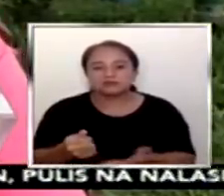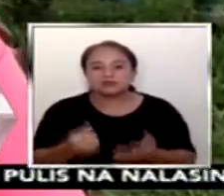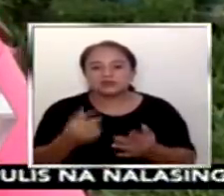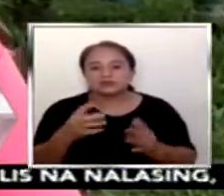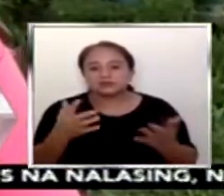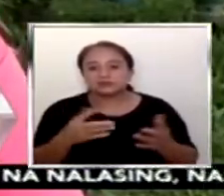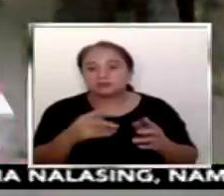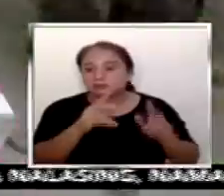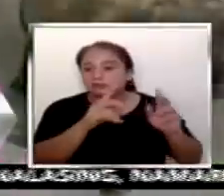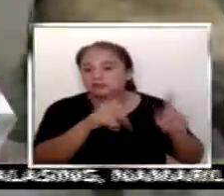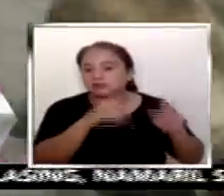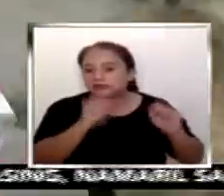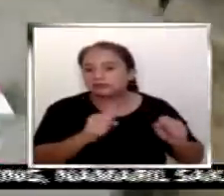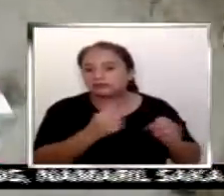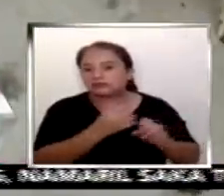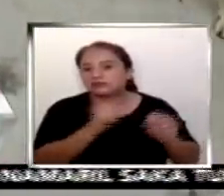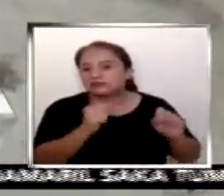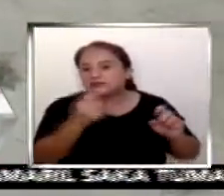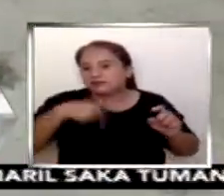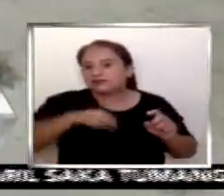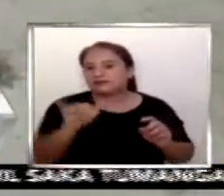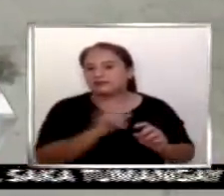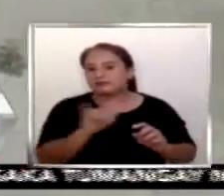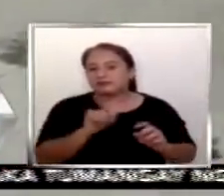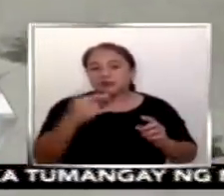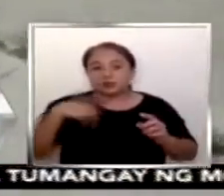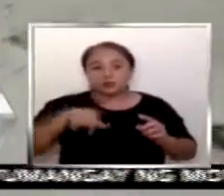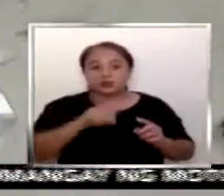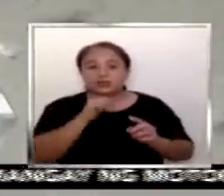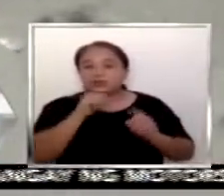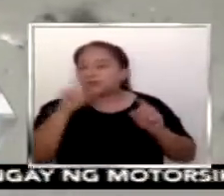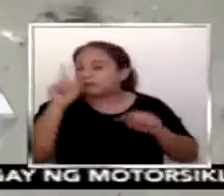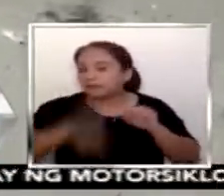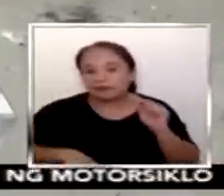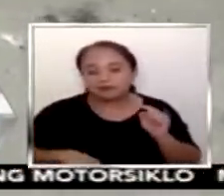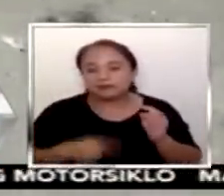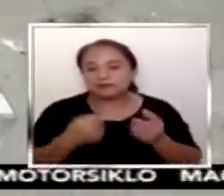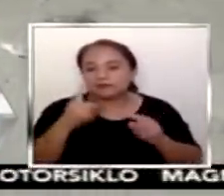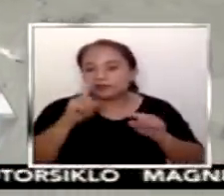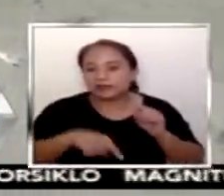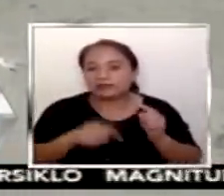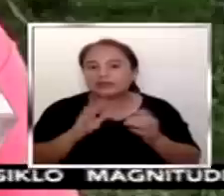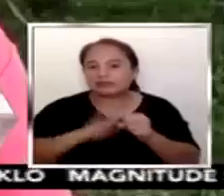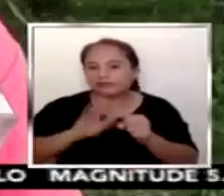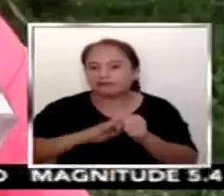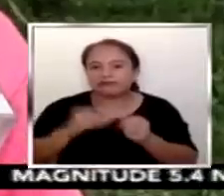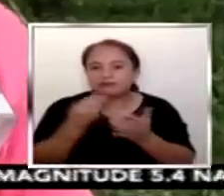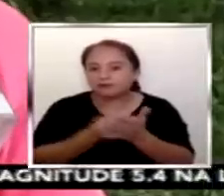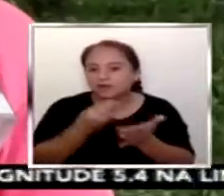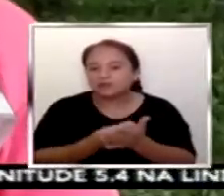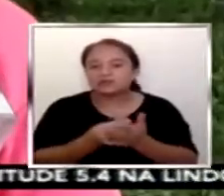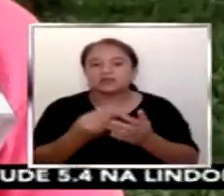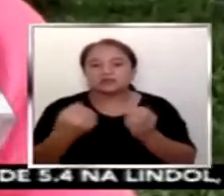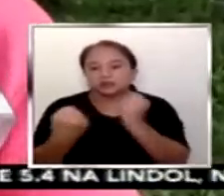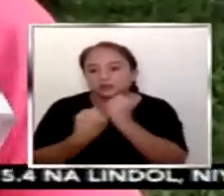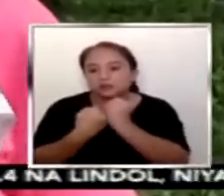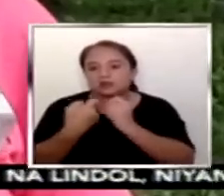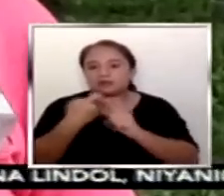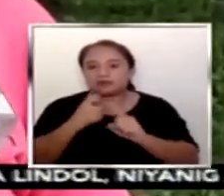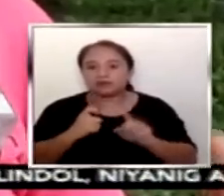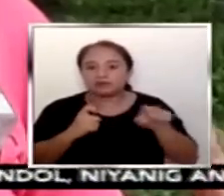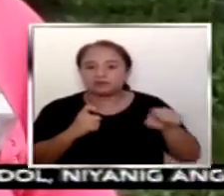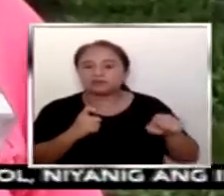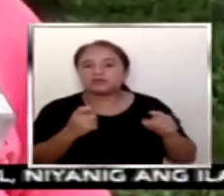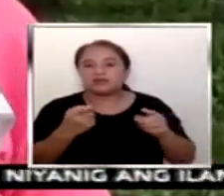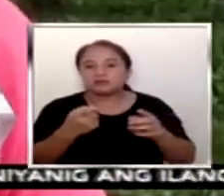to be rescued this time. If we are not able to get sufficient funds and support for our rescue operations,